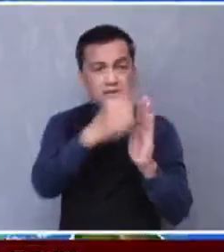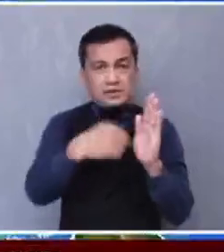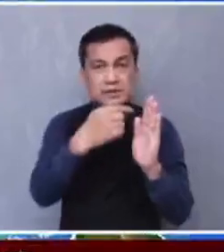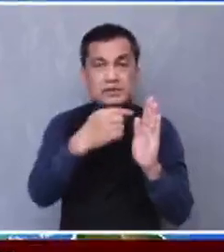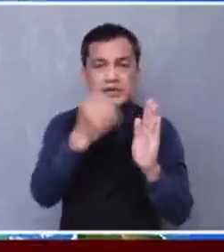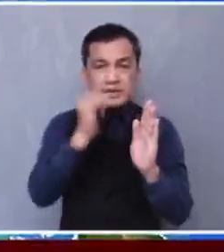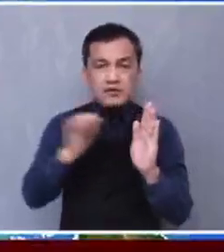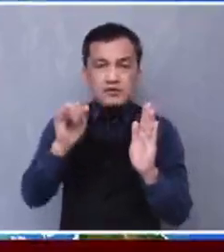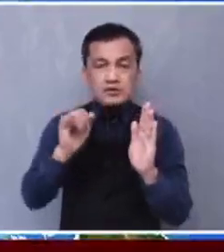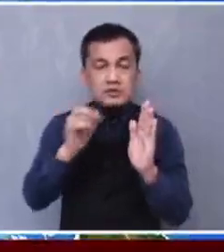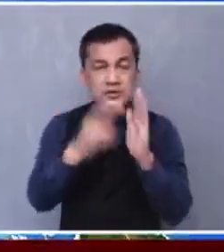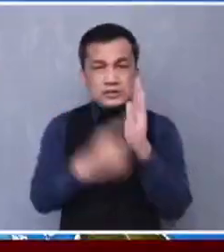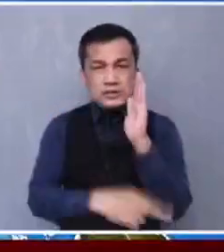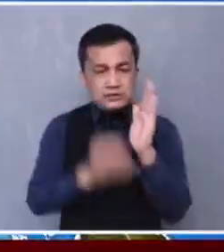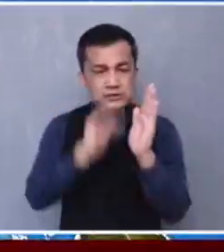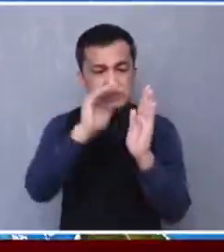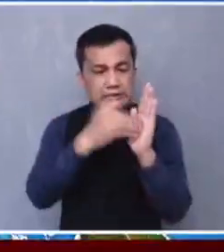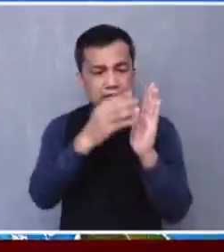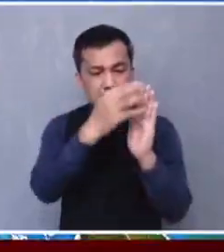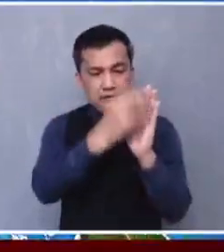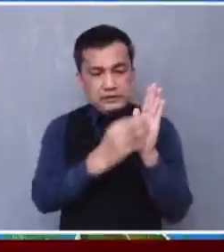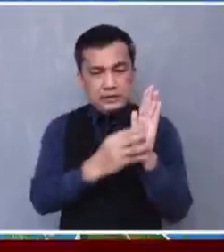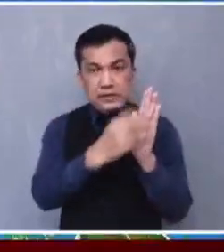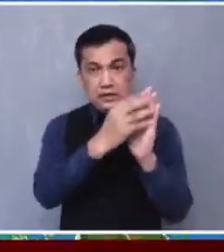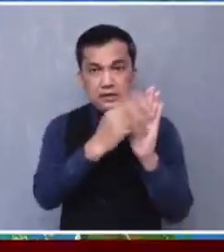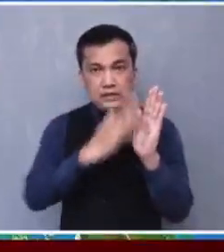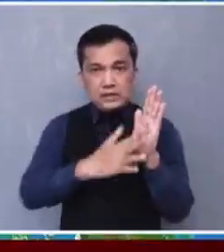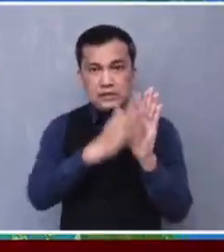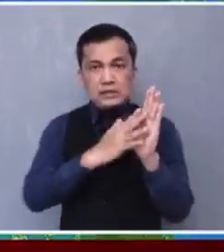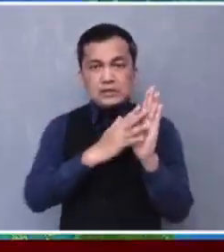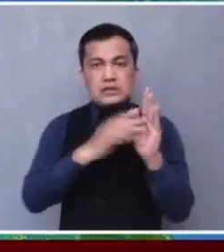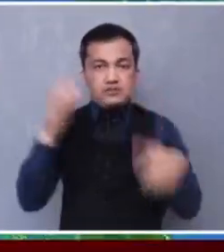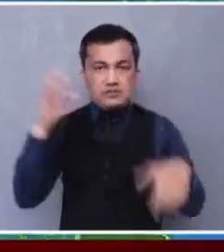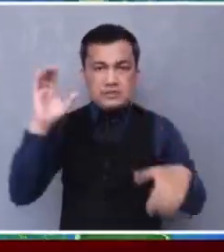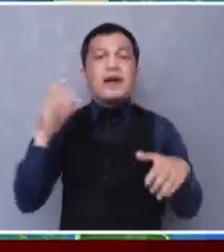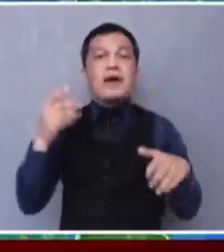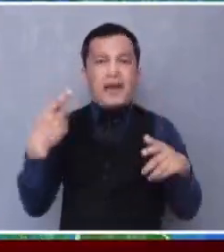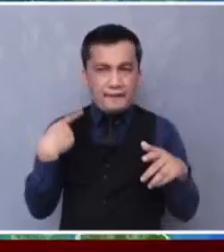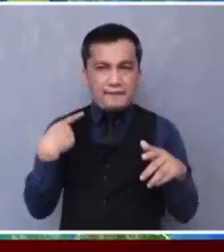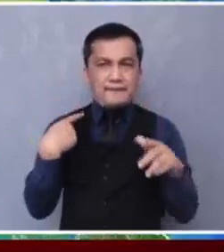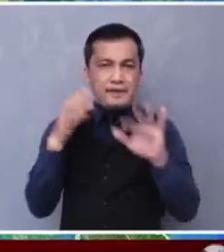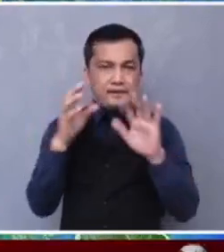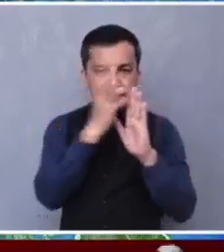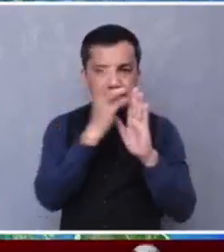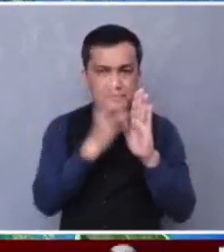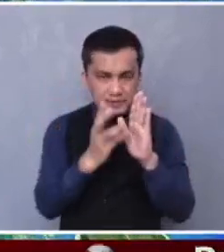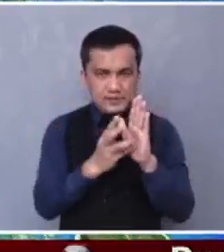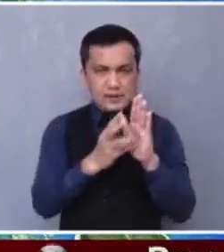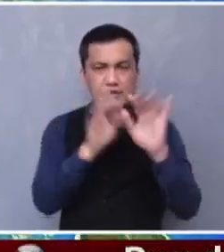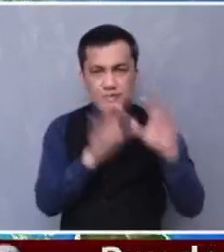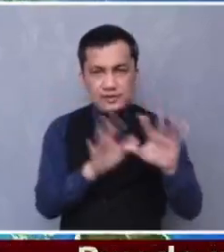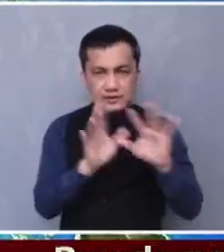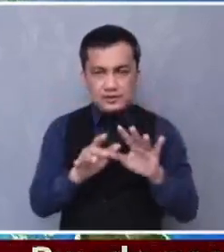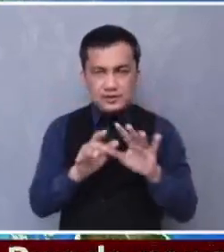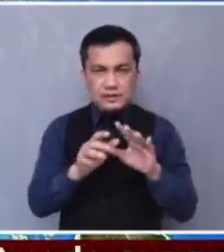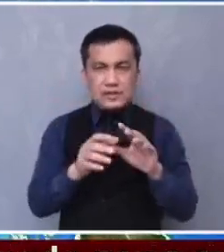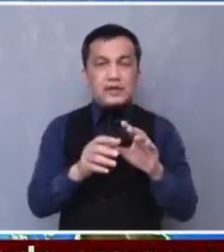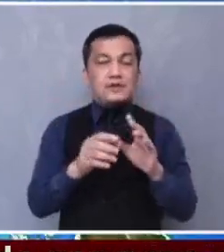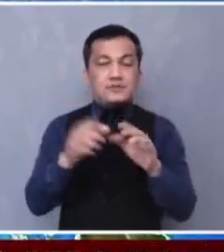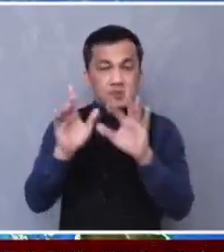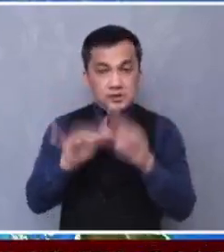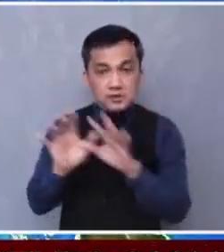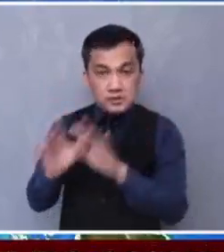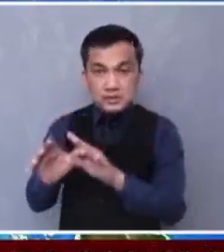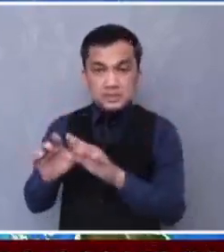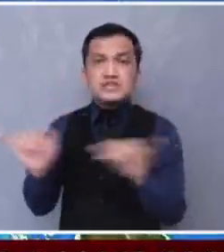at nalalabing bahagi ng Cagayan Valley at Cordillera Administrative Region. Asahan din ang pulupulong pag-ulan sa Laguna,